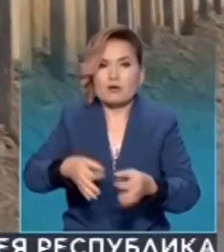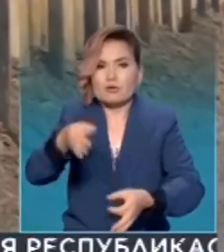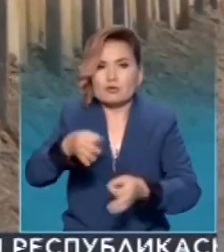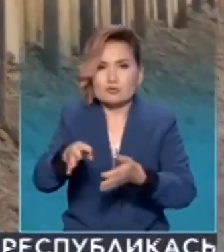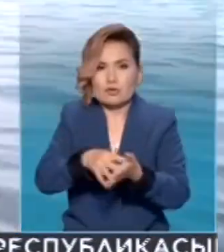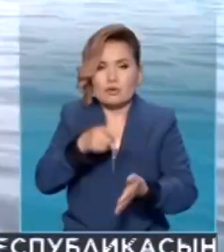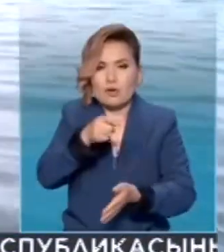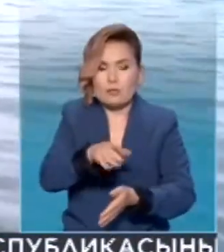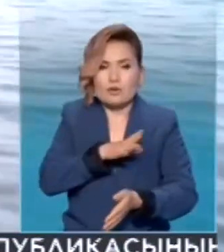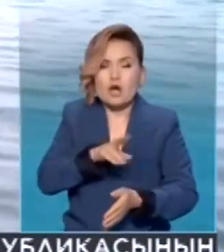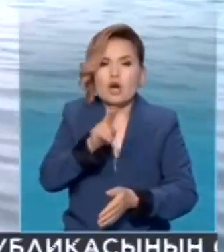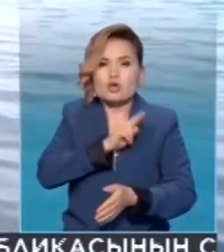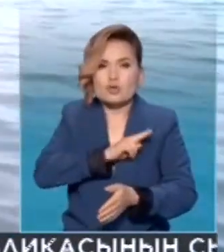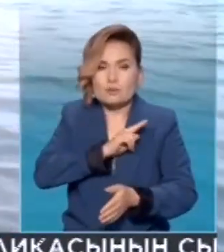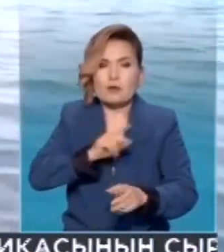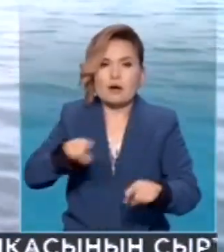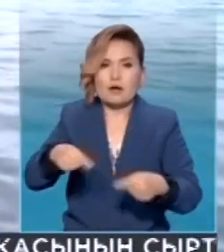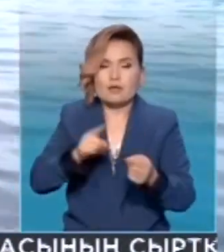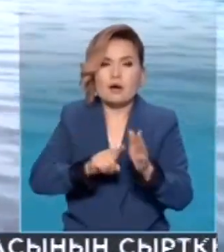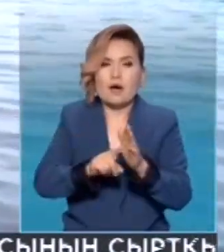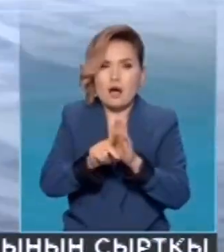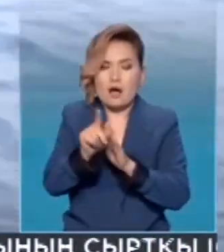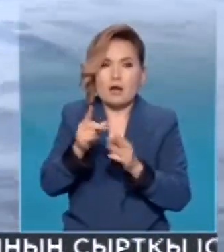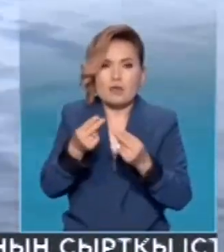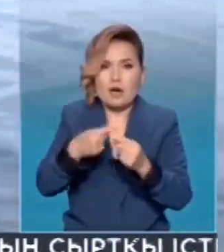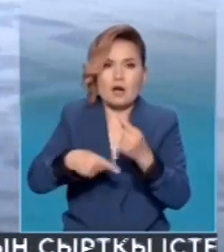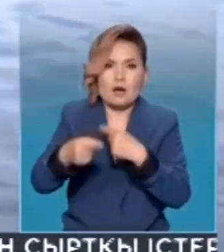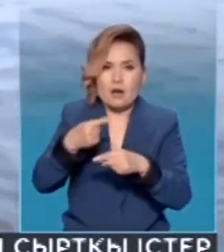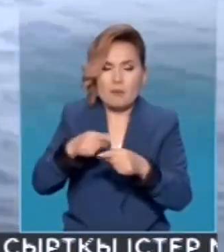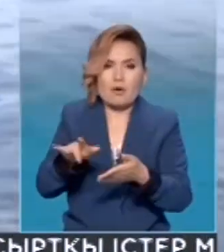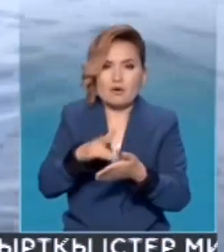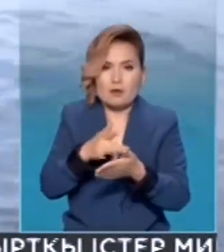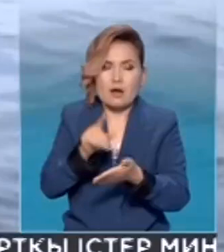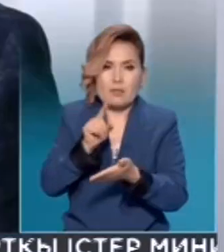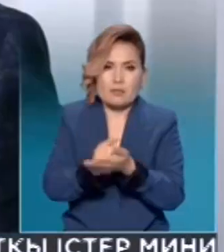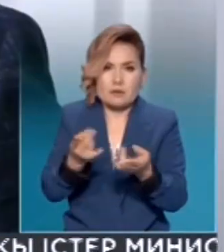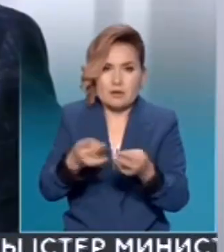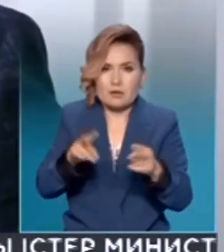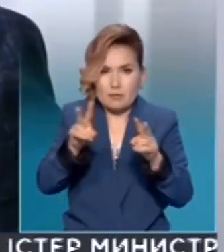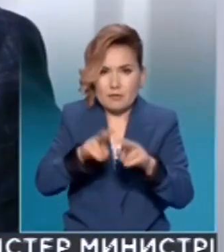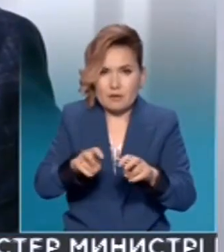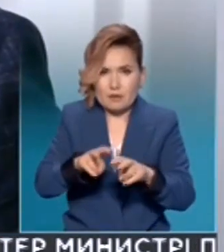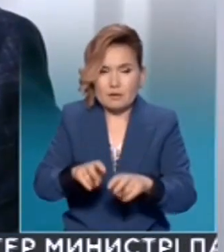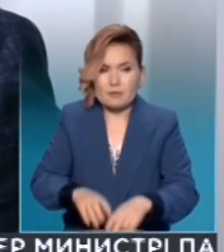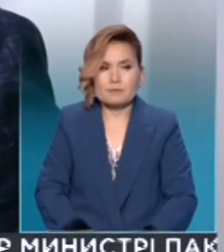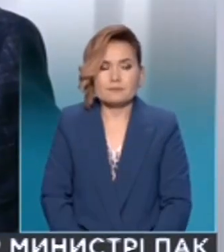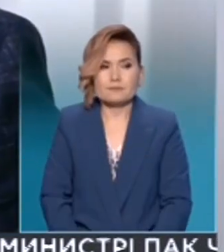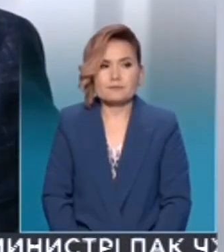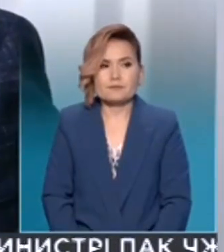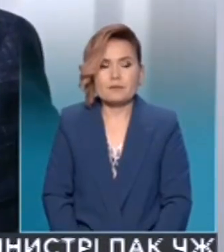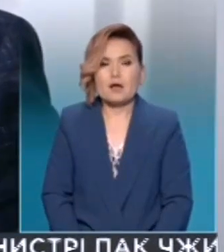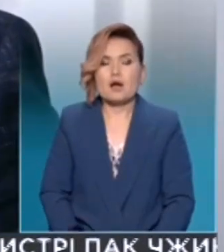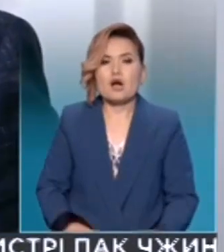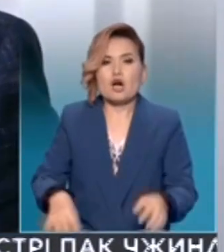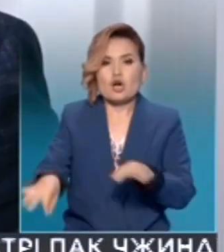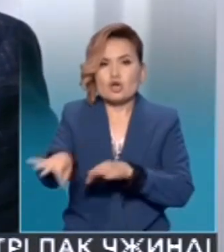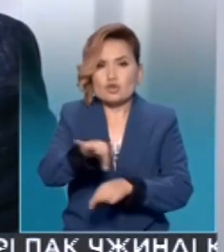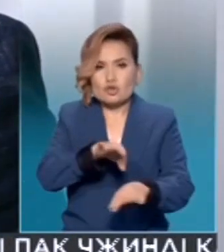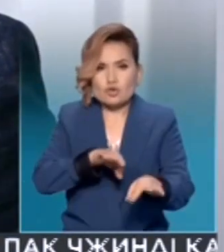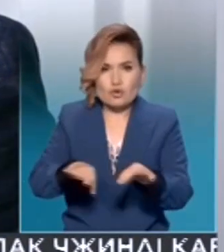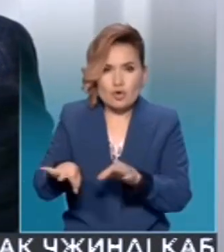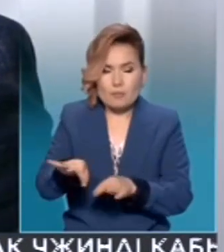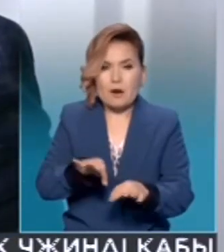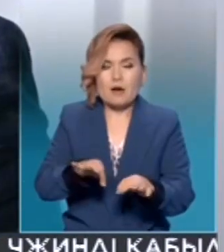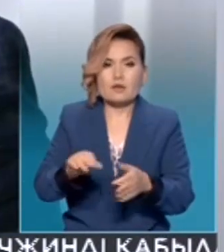жатыр. Жұмысты қайта жандандыру үшін қаржыны қайтарып қайтадан есеп-қисап жасау керек. Қазір жобаны түзету